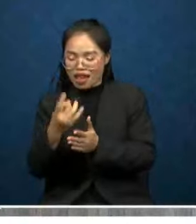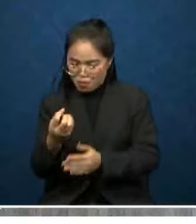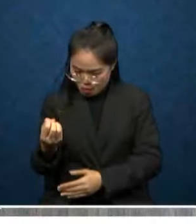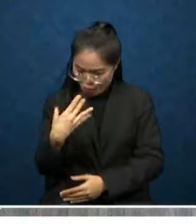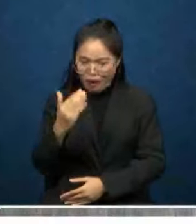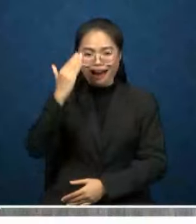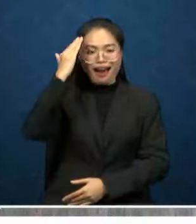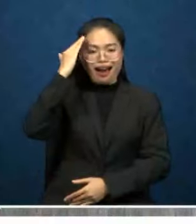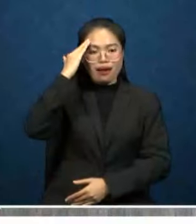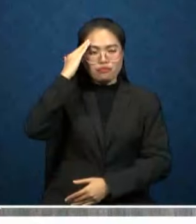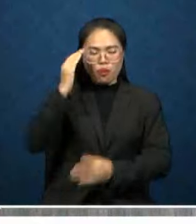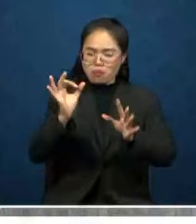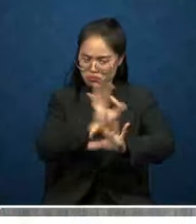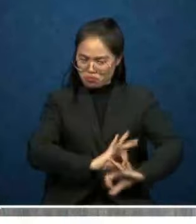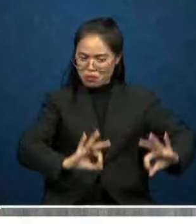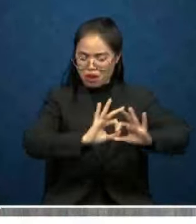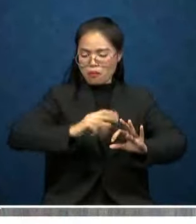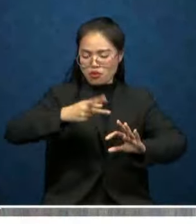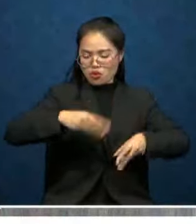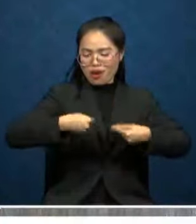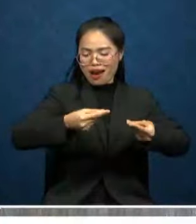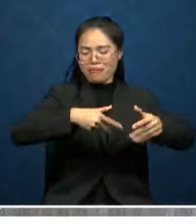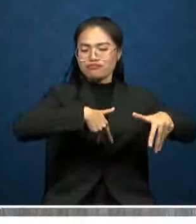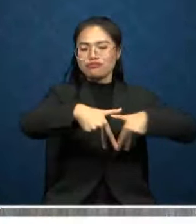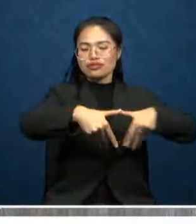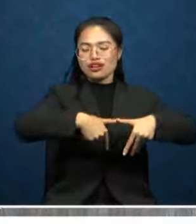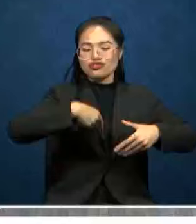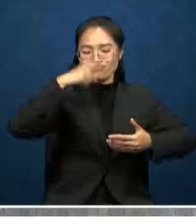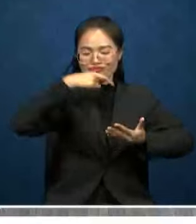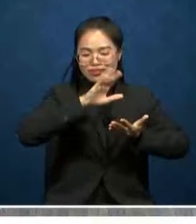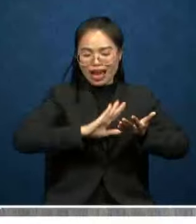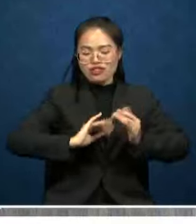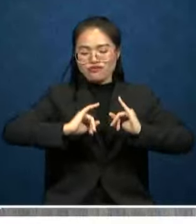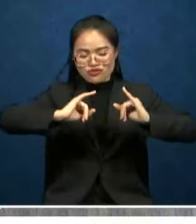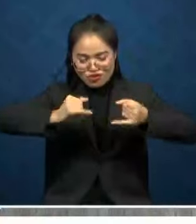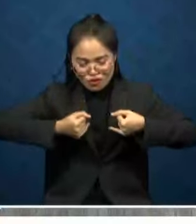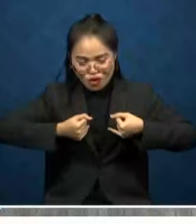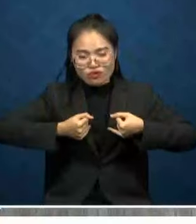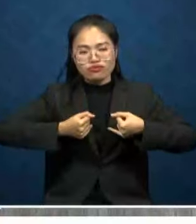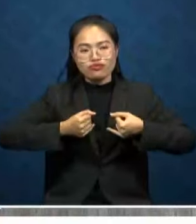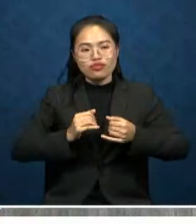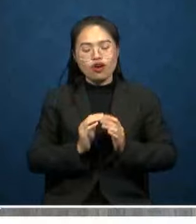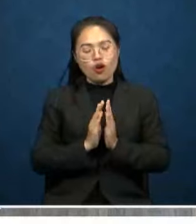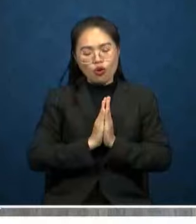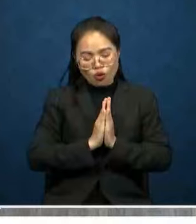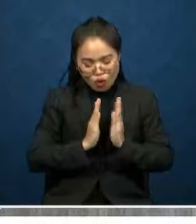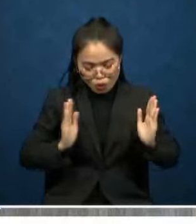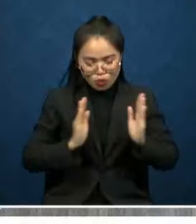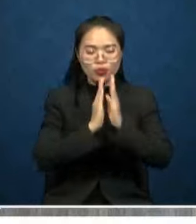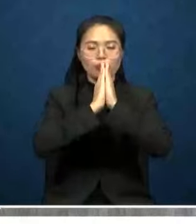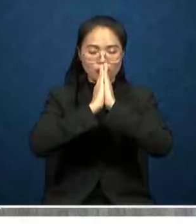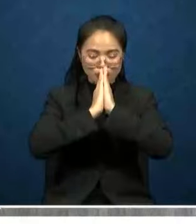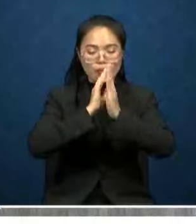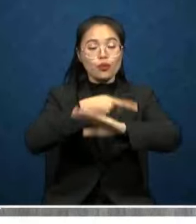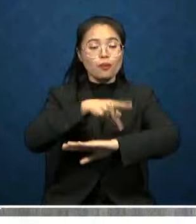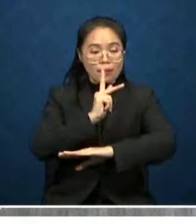ทางก็จะเป็นประโยชน์ต่อพี่น้องประชาชนผู้เป็นเจ้าของประเทศด้วยกันทั้งสิ้นขอขอบพระคุณท่านประธานขอบพระ